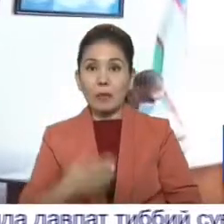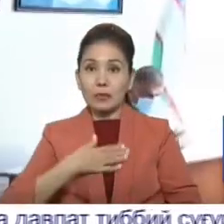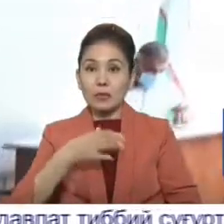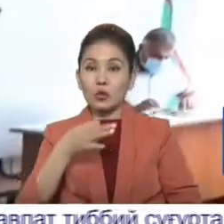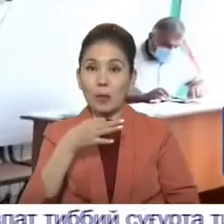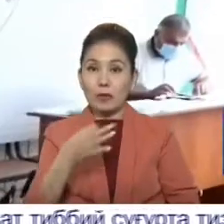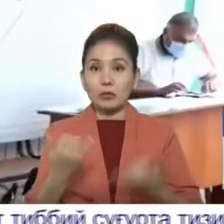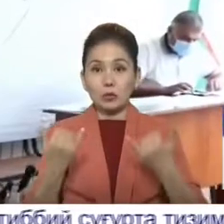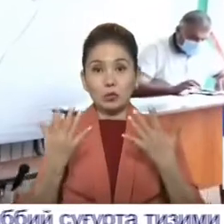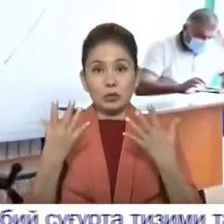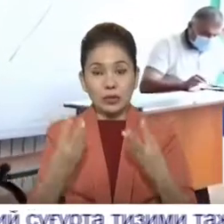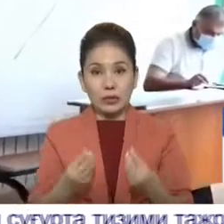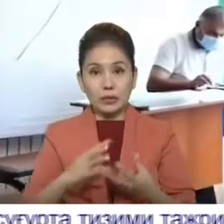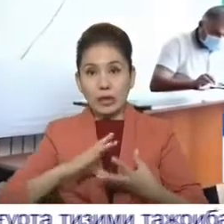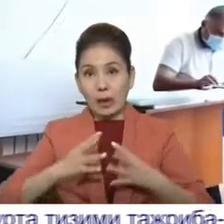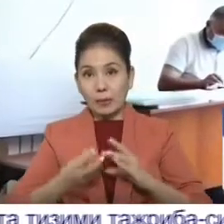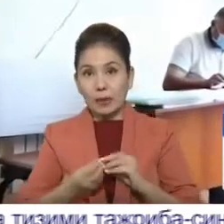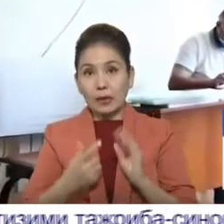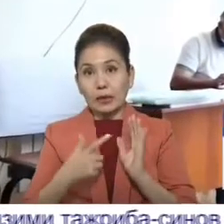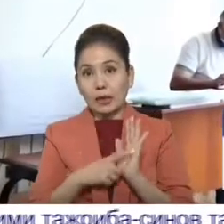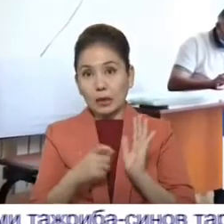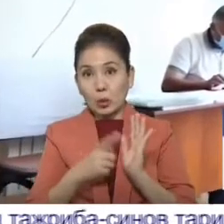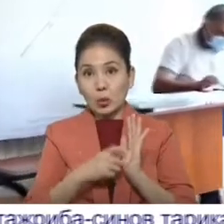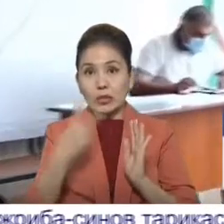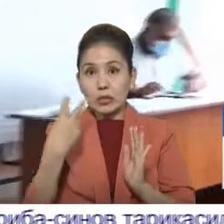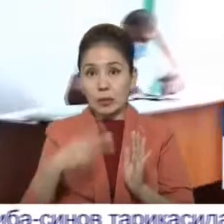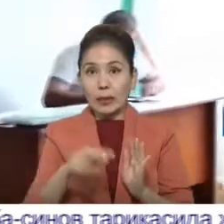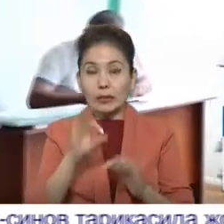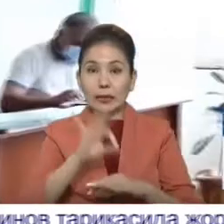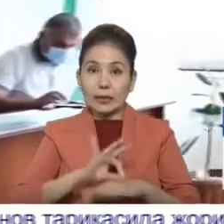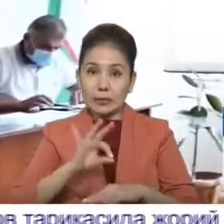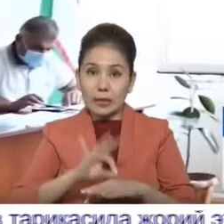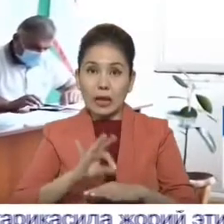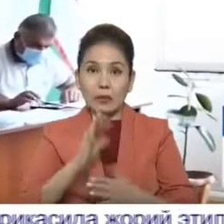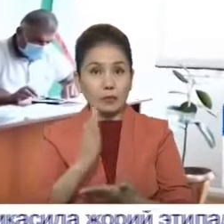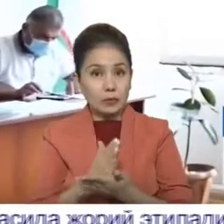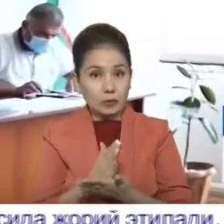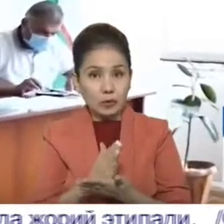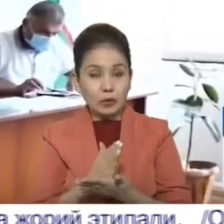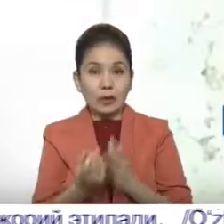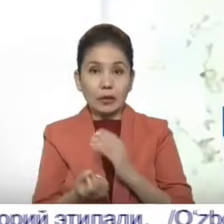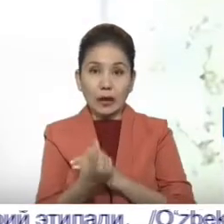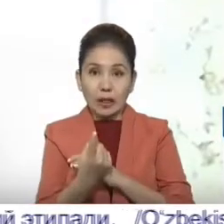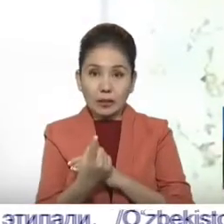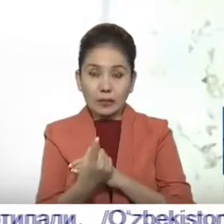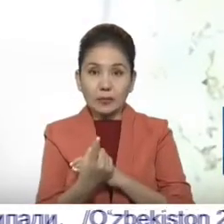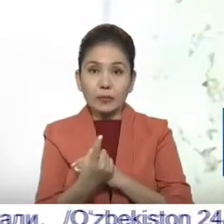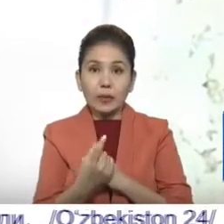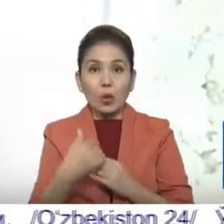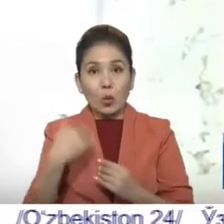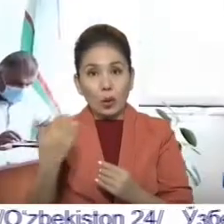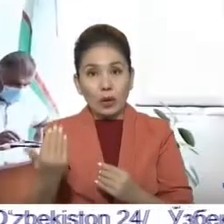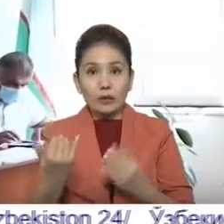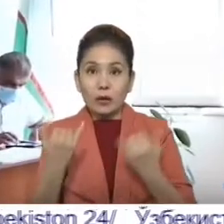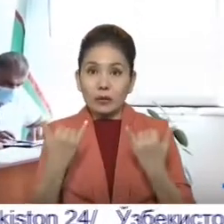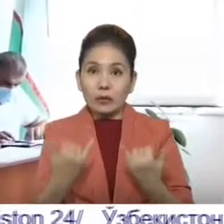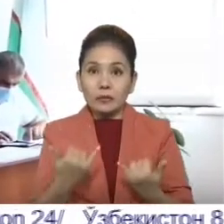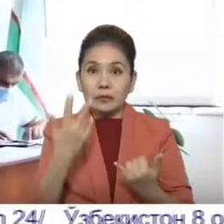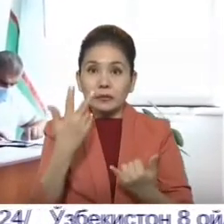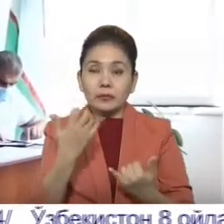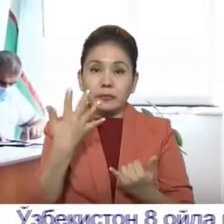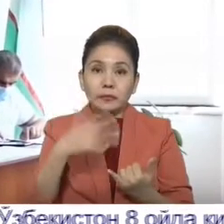kungacha jami 720 ta kasalligi tasdiqlangan bemorlarimiz aniqlangan. Bulardan endi hozir hozir